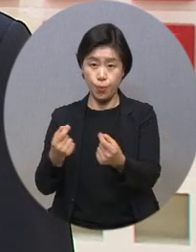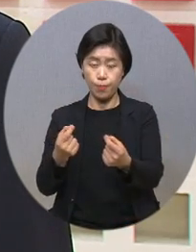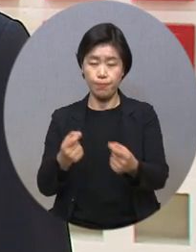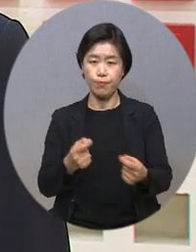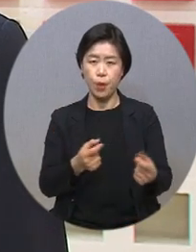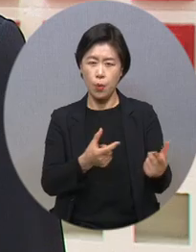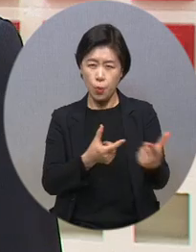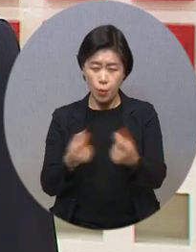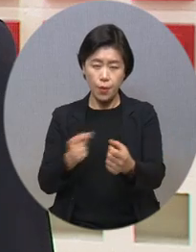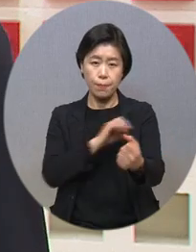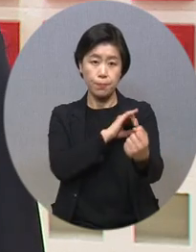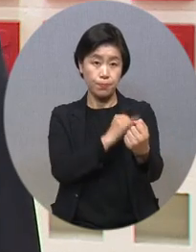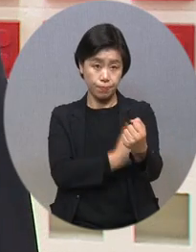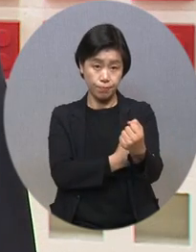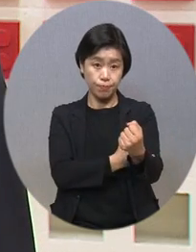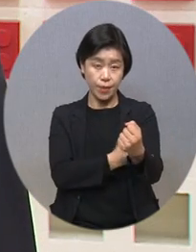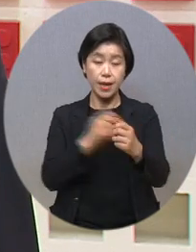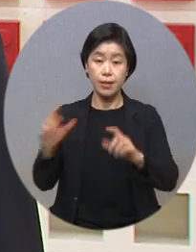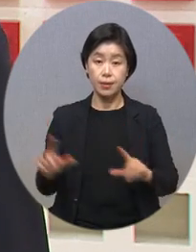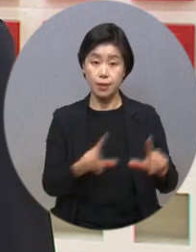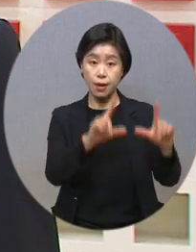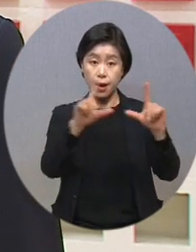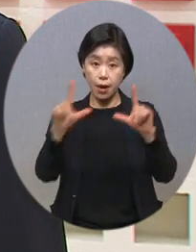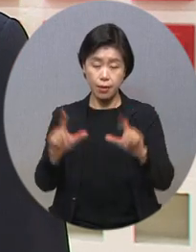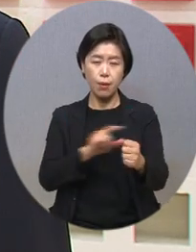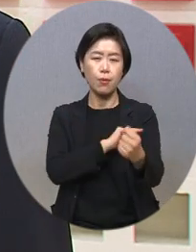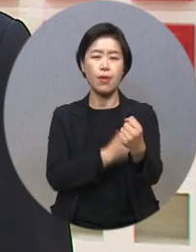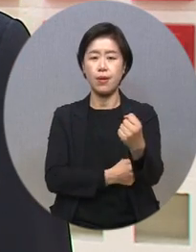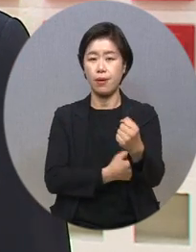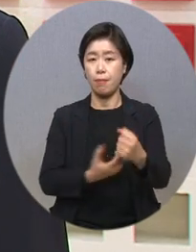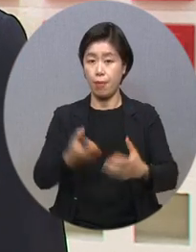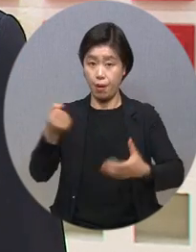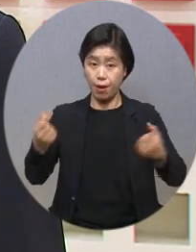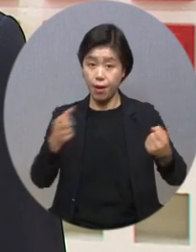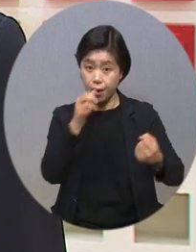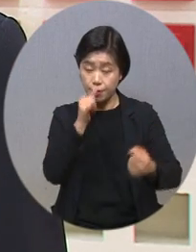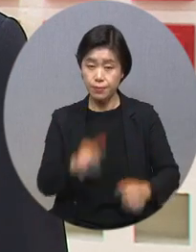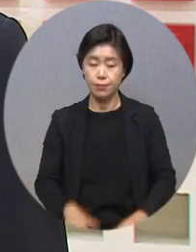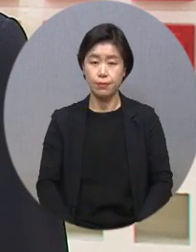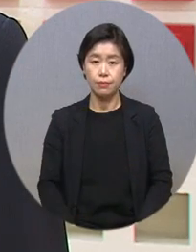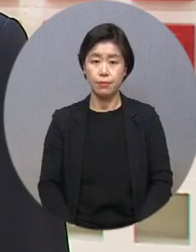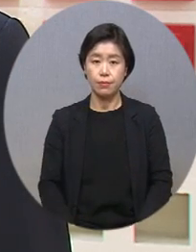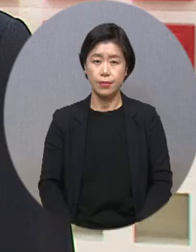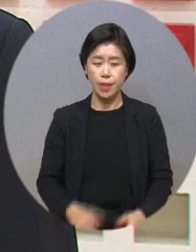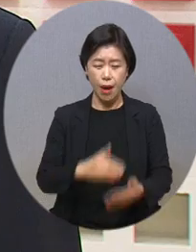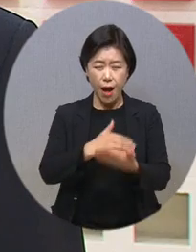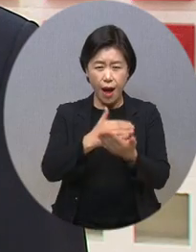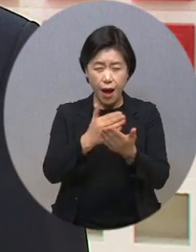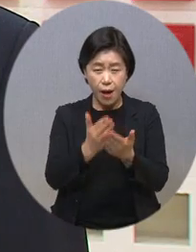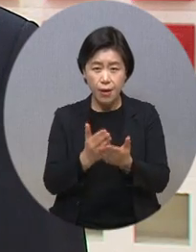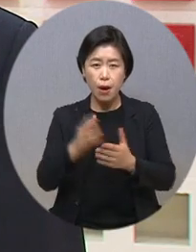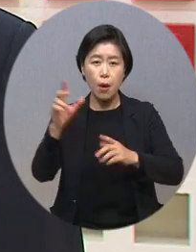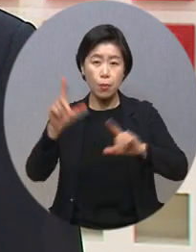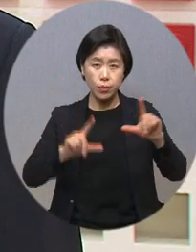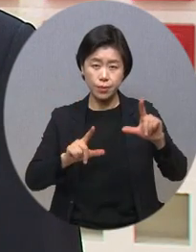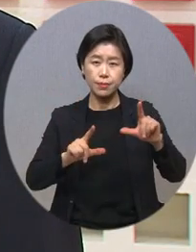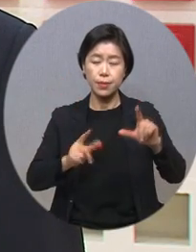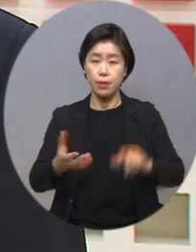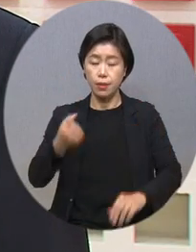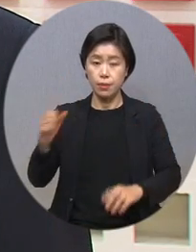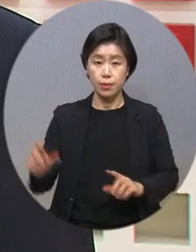인권을 노래의 권리가 있습니다 다양한 모습으로 살아가는 우리 사회